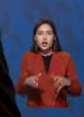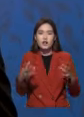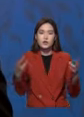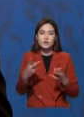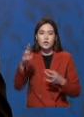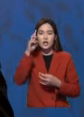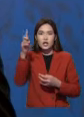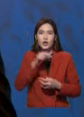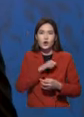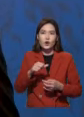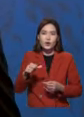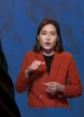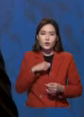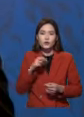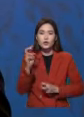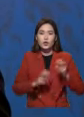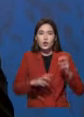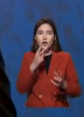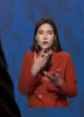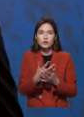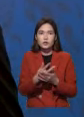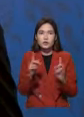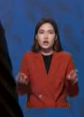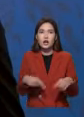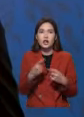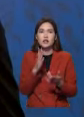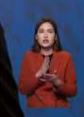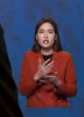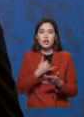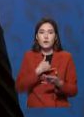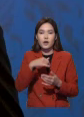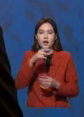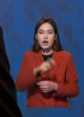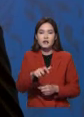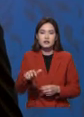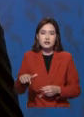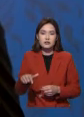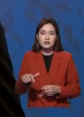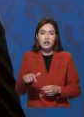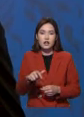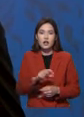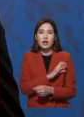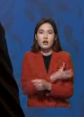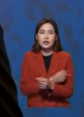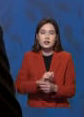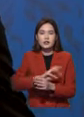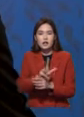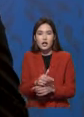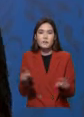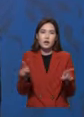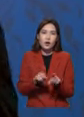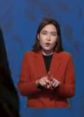өзіміздің өнімдерді өңдей терең өңдейміз десе, біздің халықты жұмыспен қамтамасыз етеміз десе,